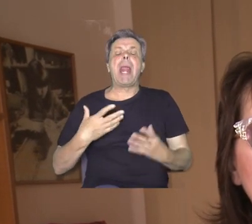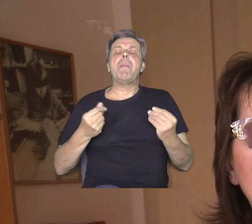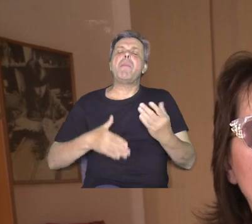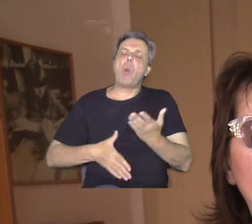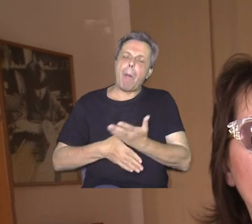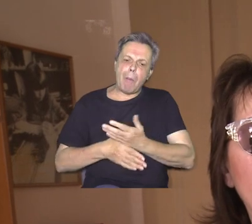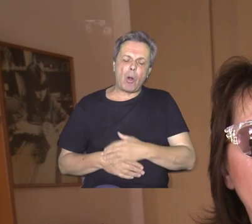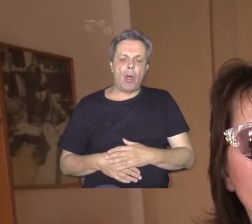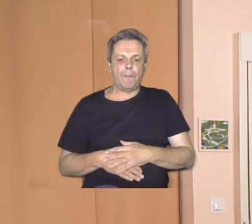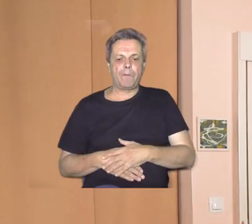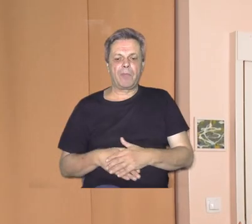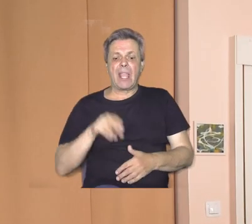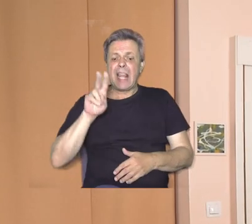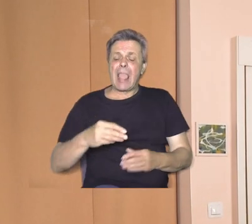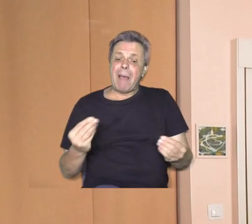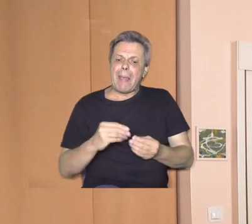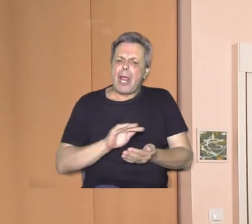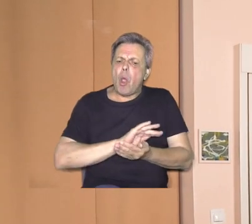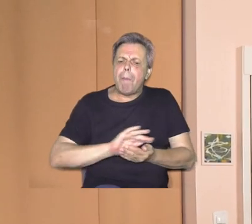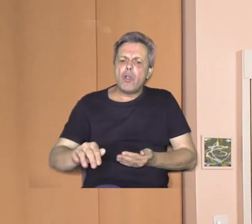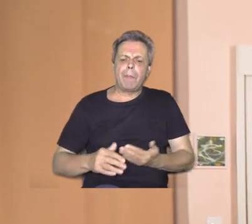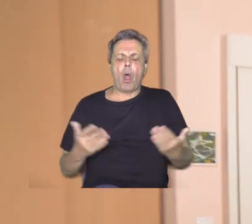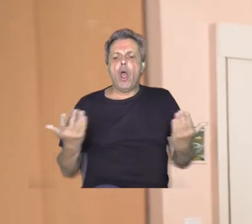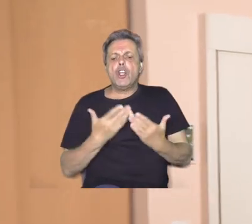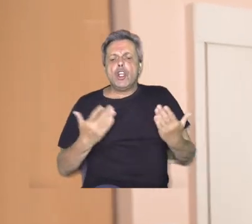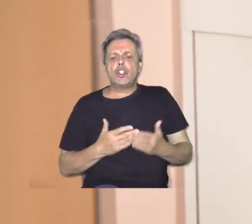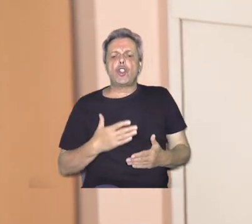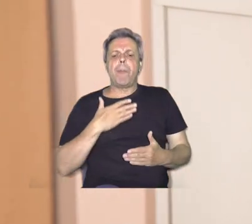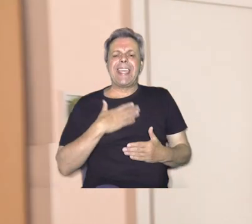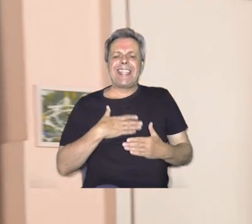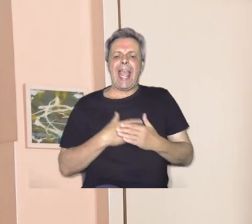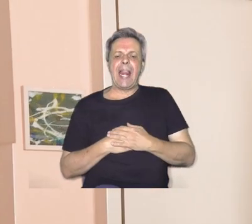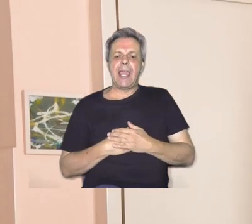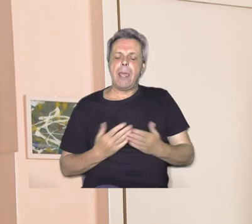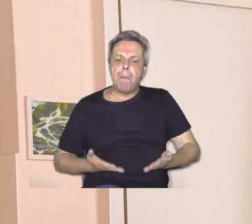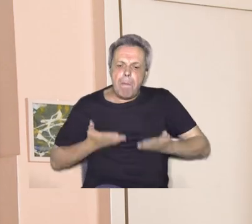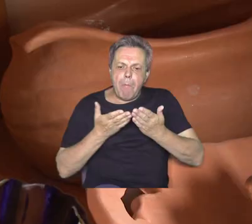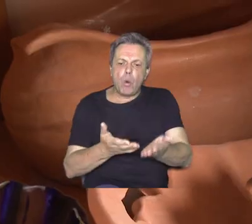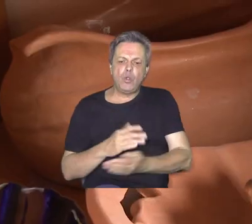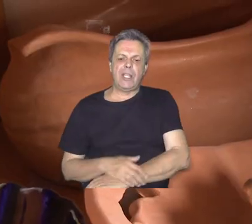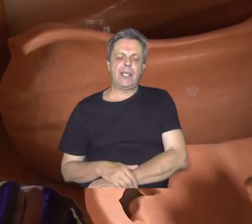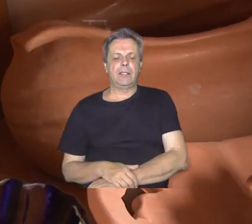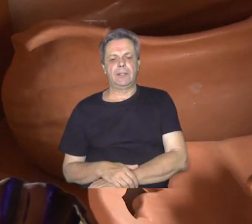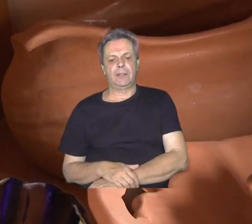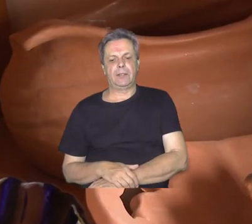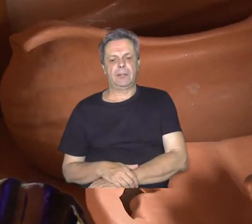puno pomoglo. Imate li nešto posebno što biste htjeli